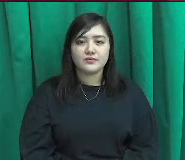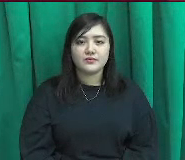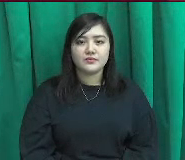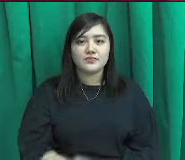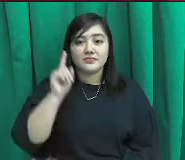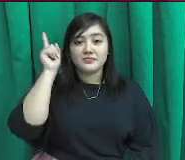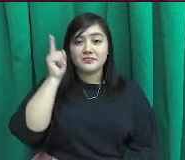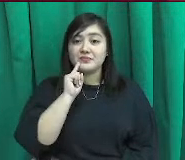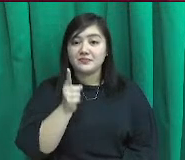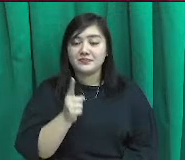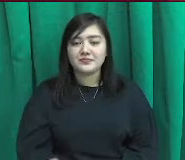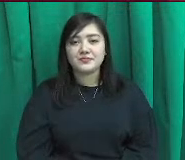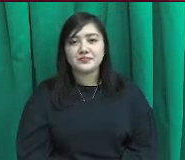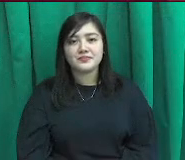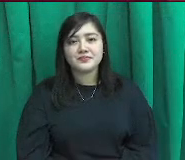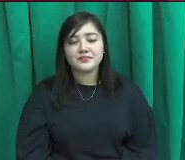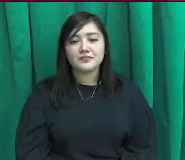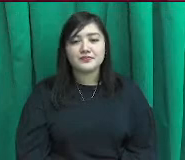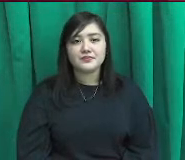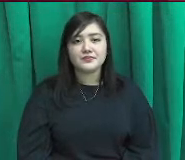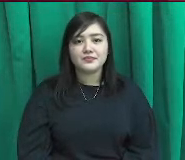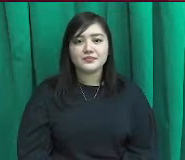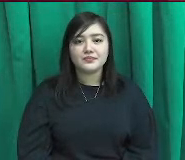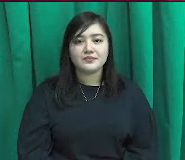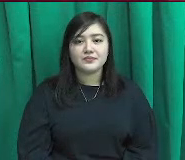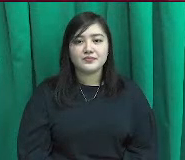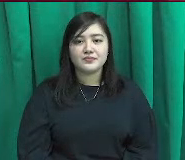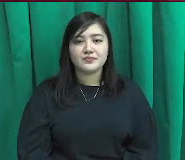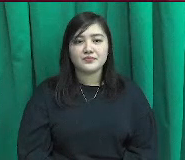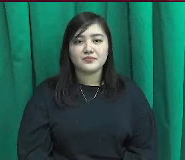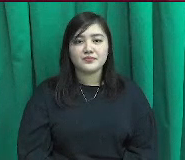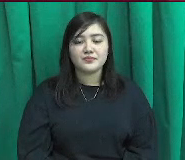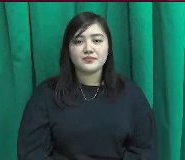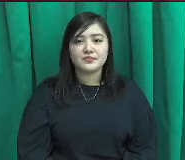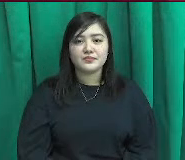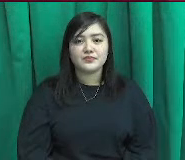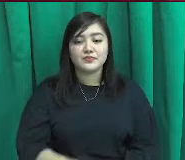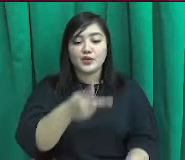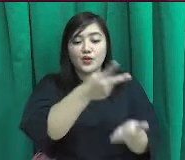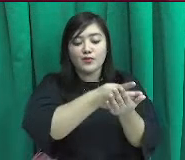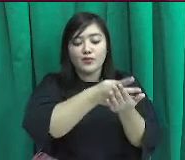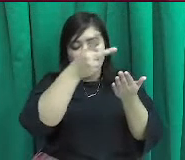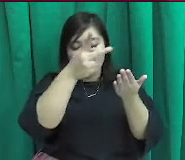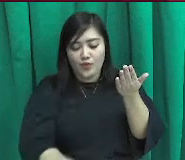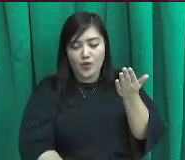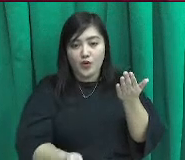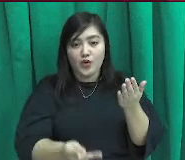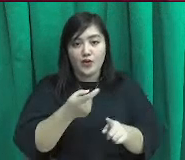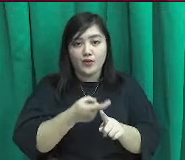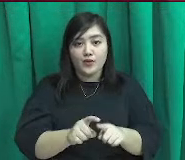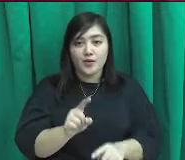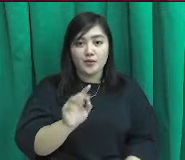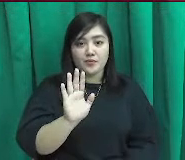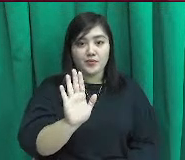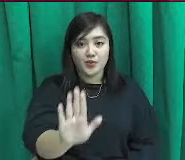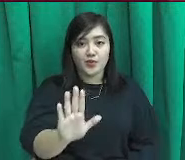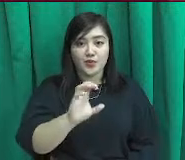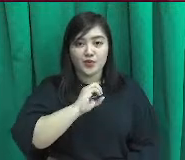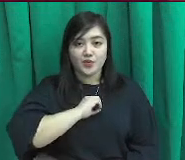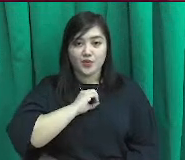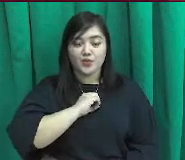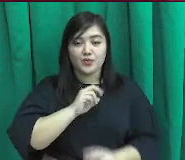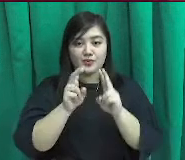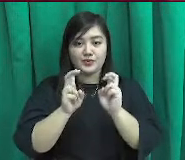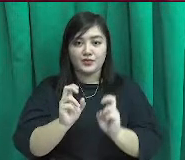ito dati ng ating mahal na pastor. Amen. Fall from your own steadfastness. Yeah. Magaling ang diablo mag-convert. Sabi ko nga sa inyo mga kapatid, yung akala